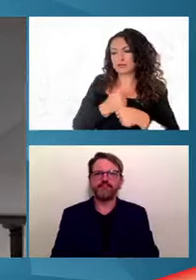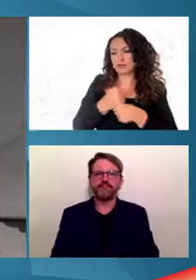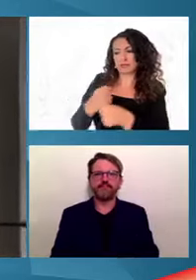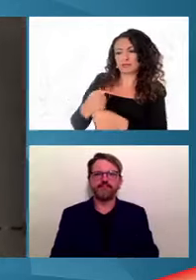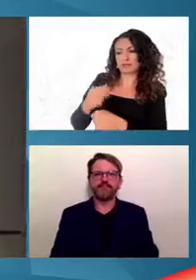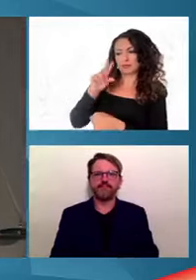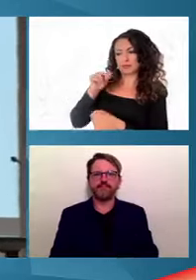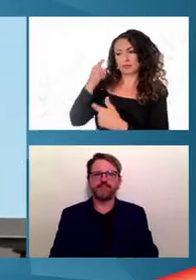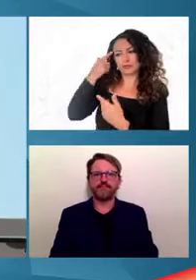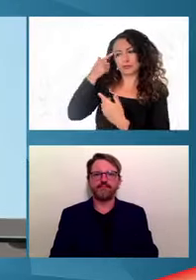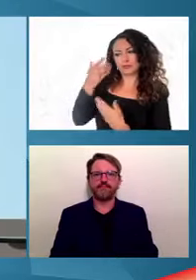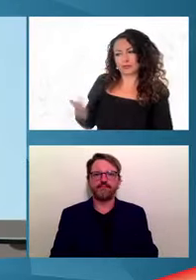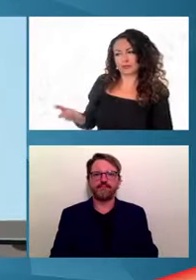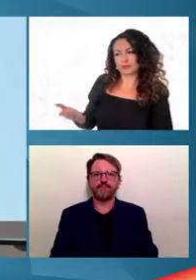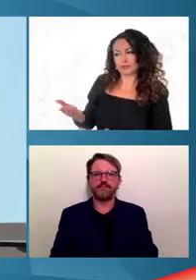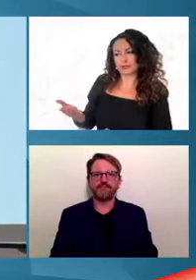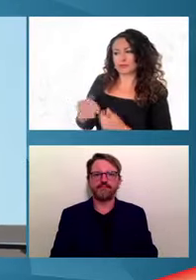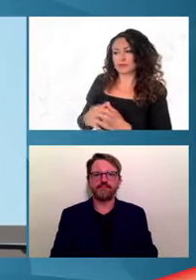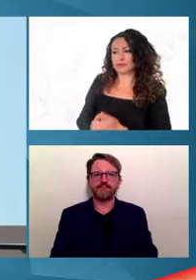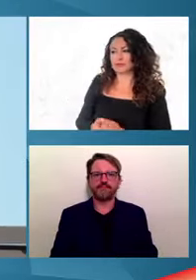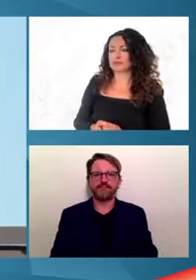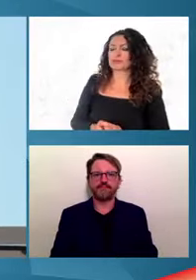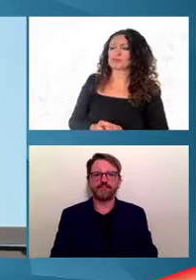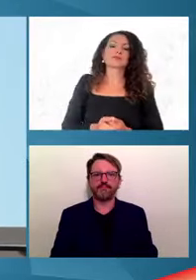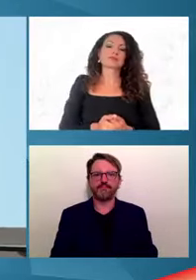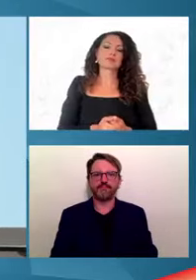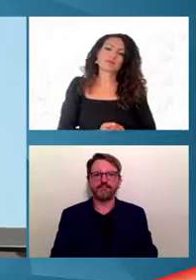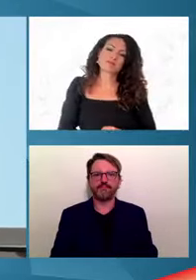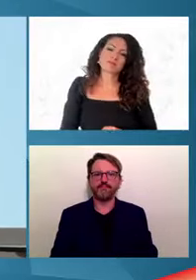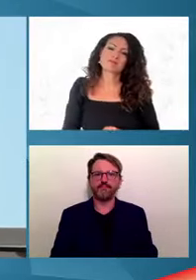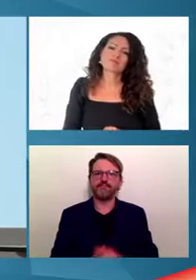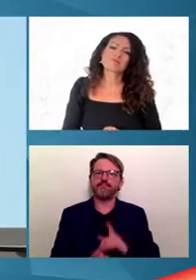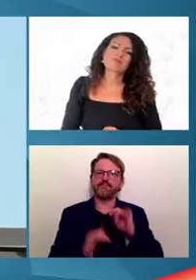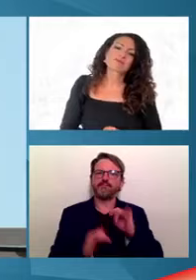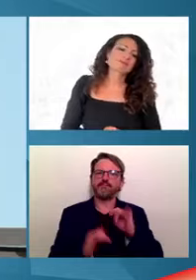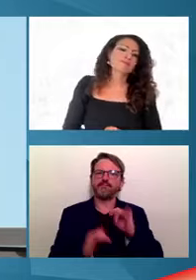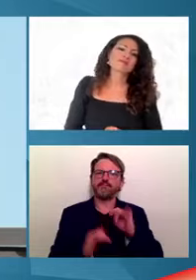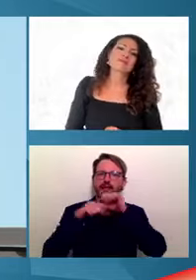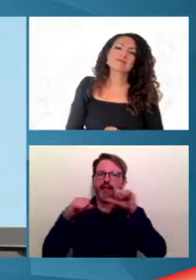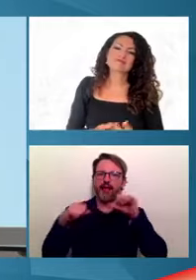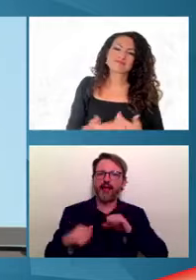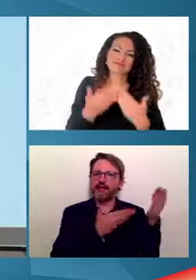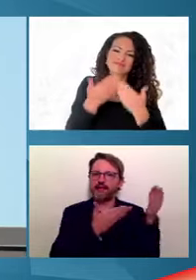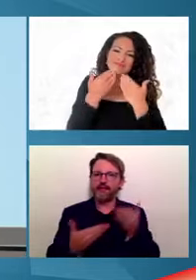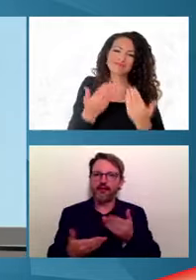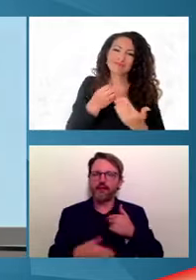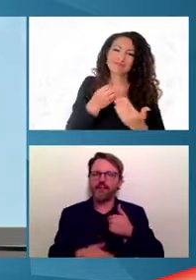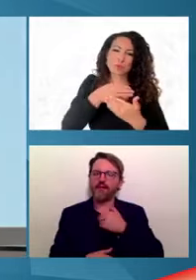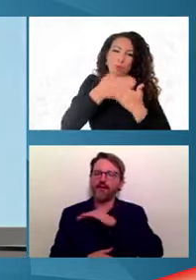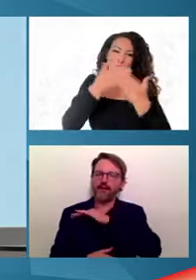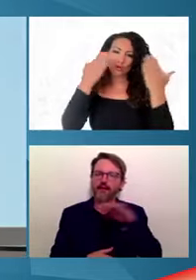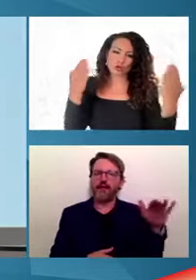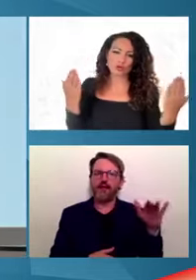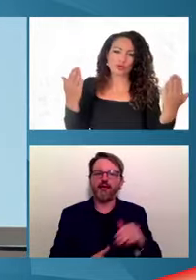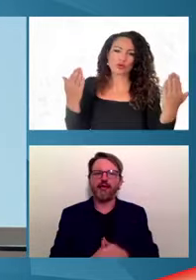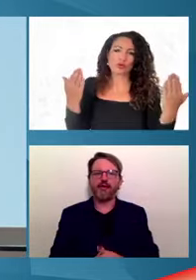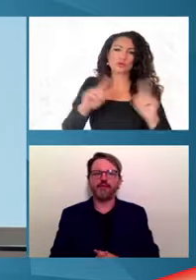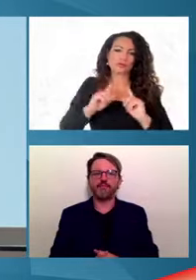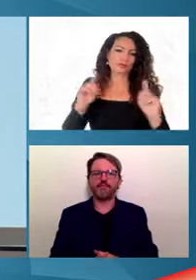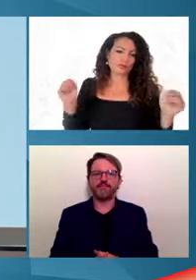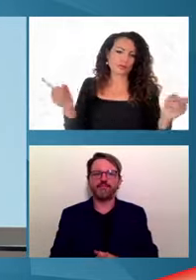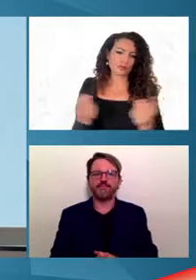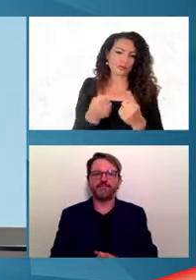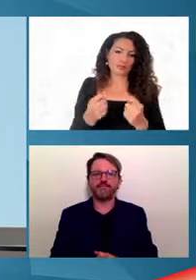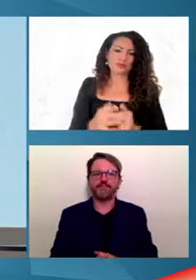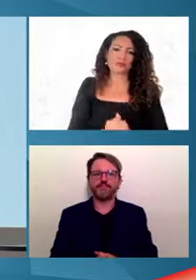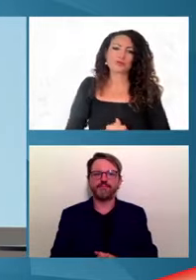geehrte Damen und Herren, ein herzliches Grüß Gott auch meinerseits. Buongiorno a tutti e a tutti. Buon dia Deutsch. Danke, dass